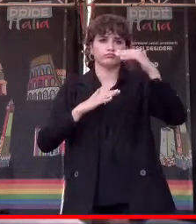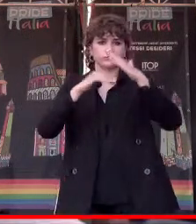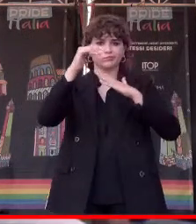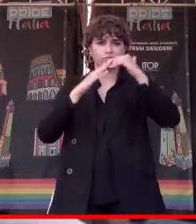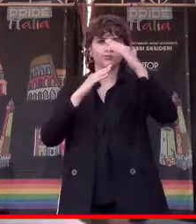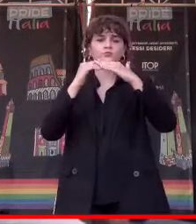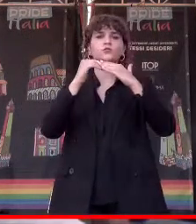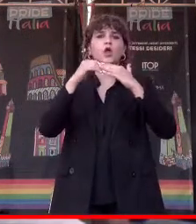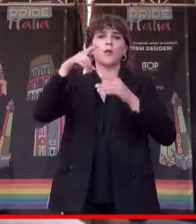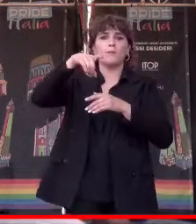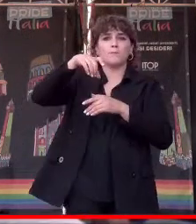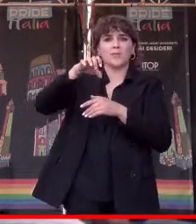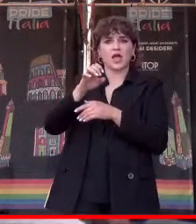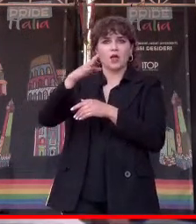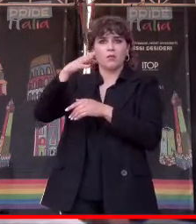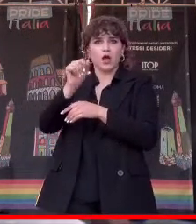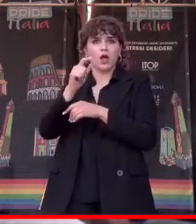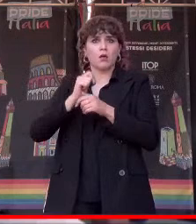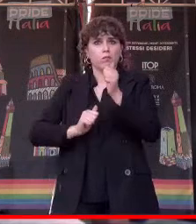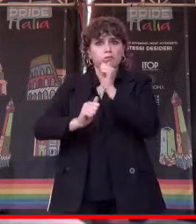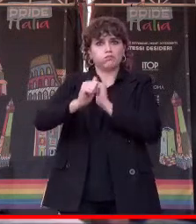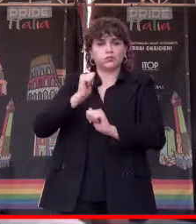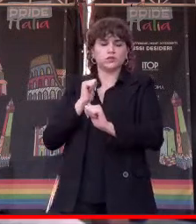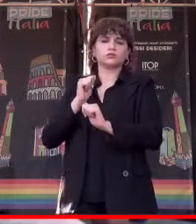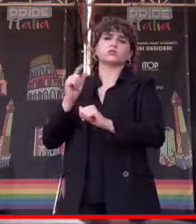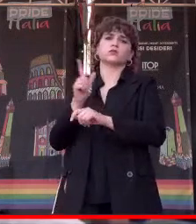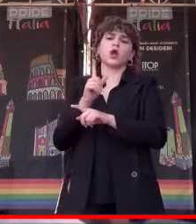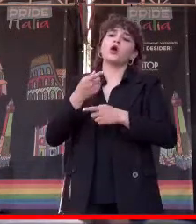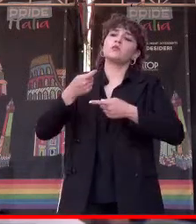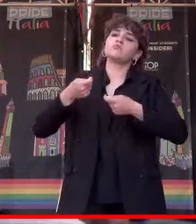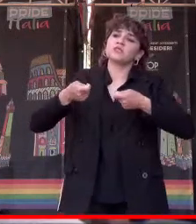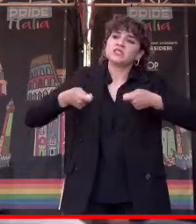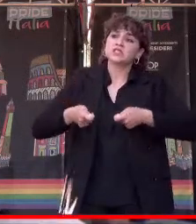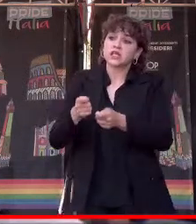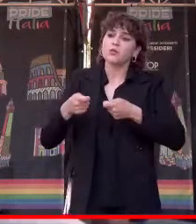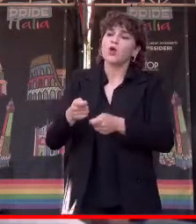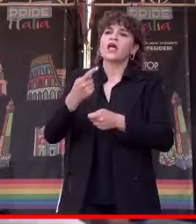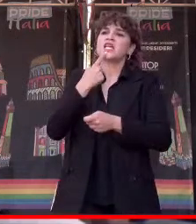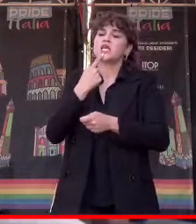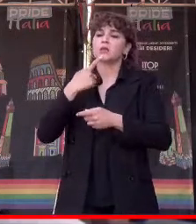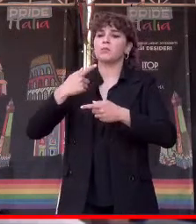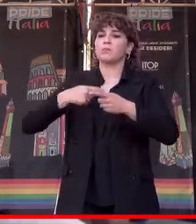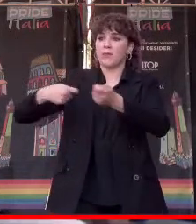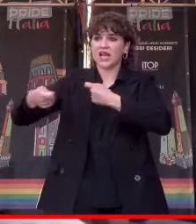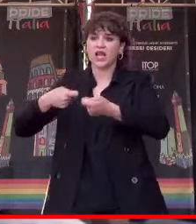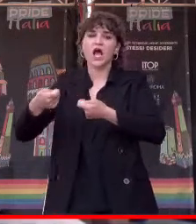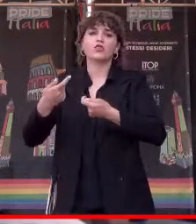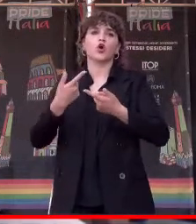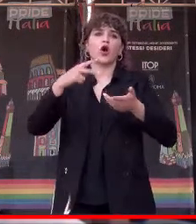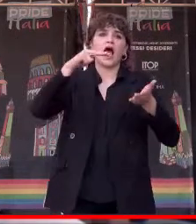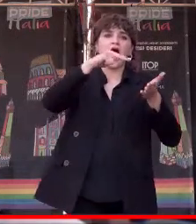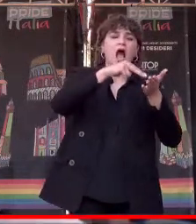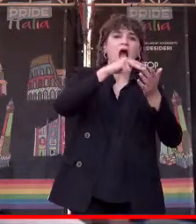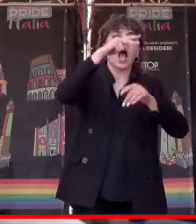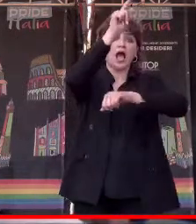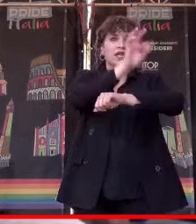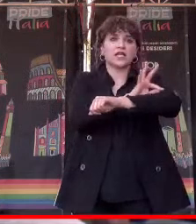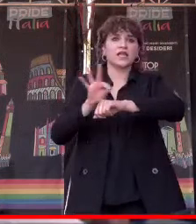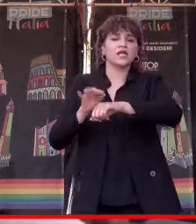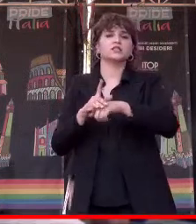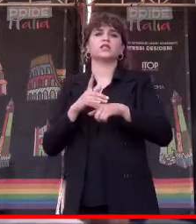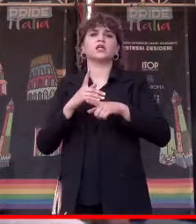PEB, poi, cioè già inserire stimolerebbe il mercato, stimolerebbe gli architetti a formarsi in questa cosa. Dall'altro lato ci sono gli